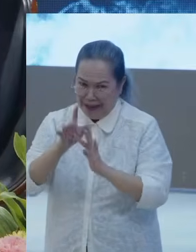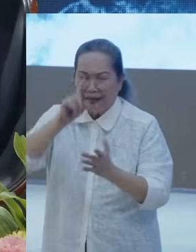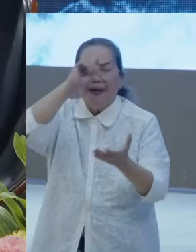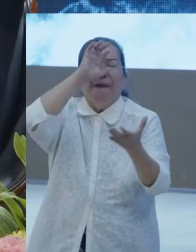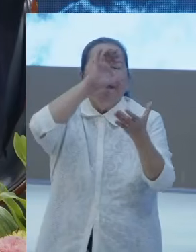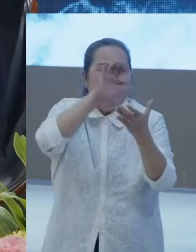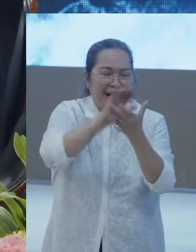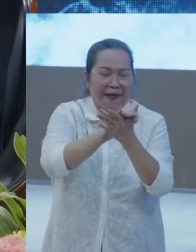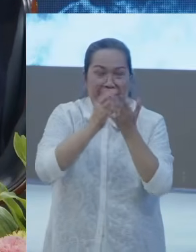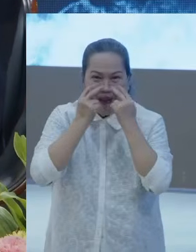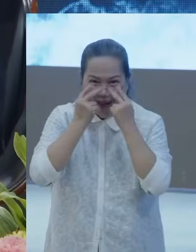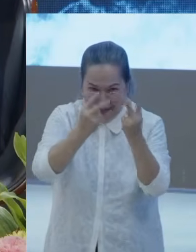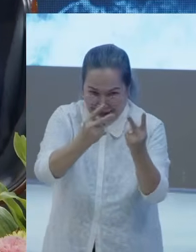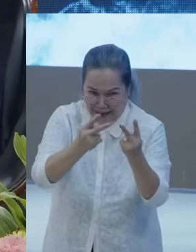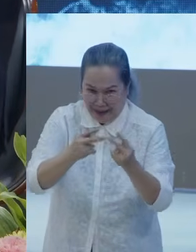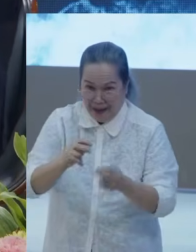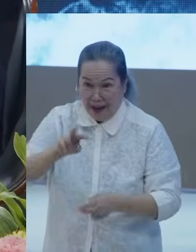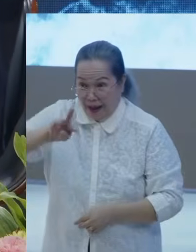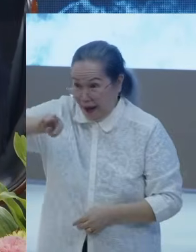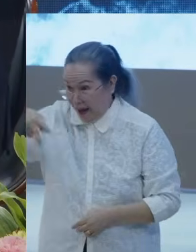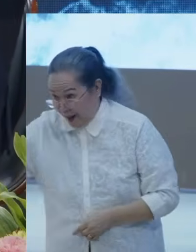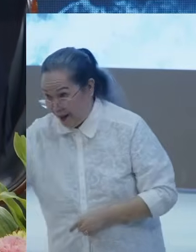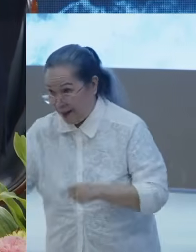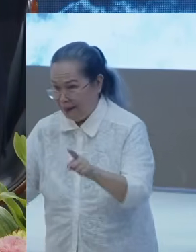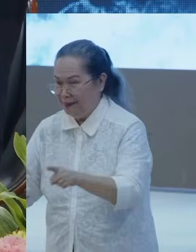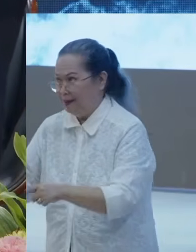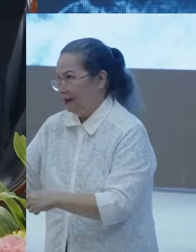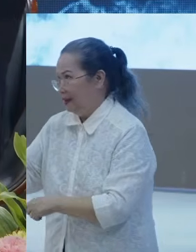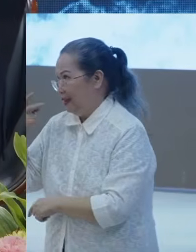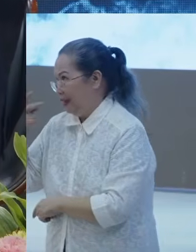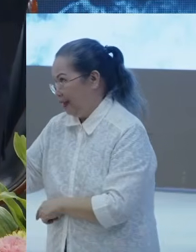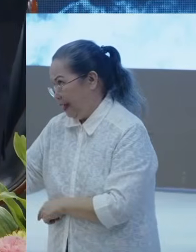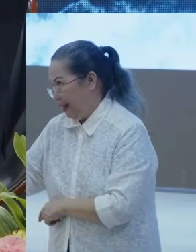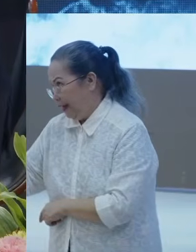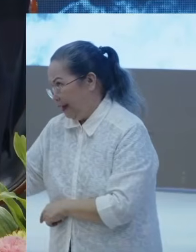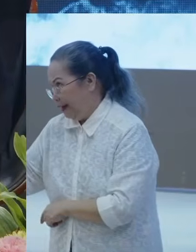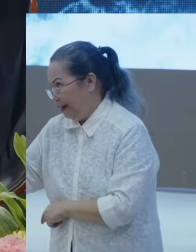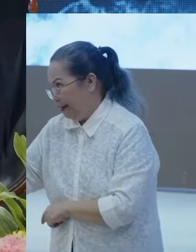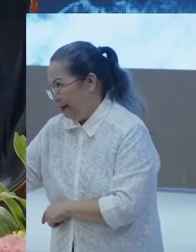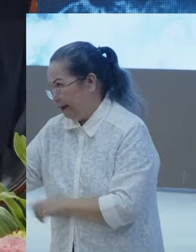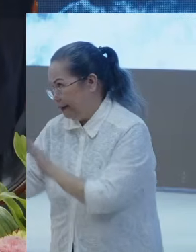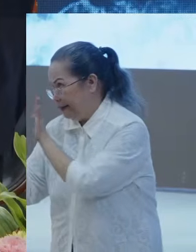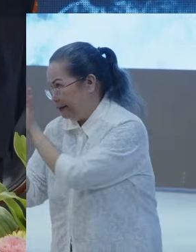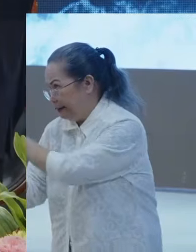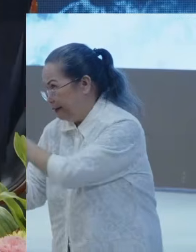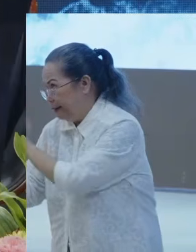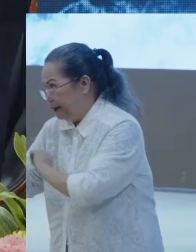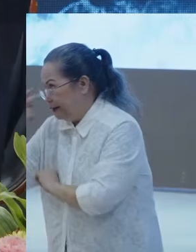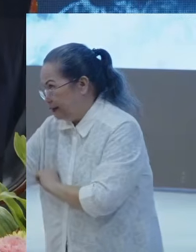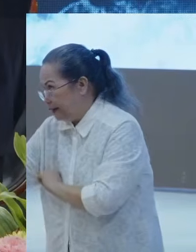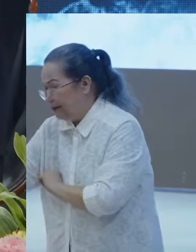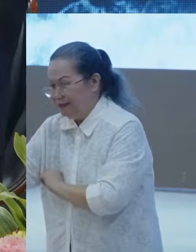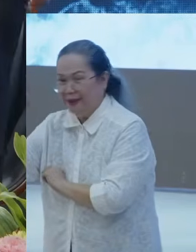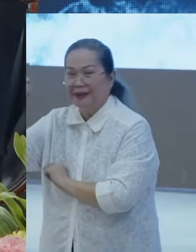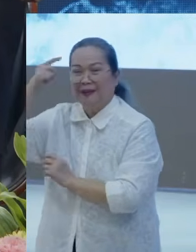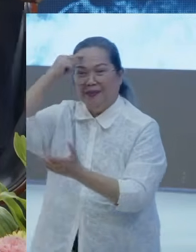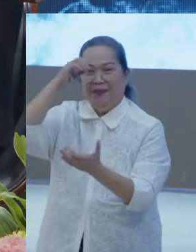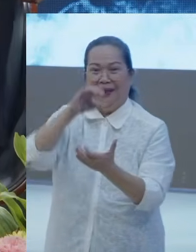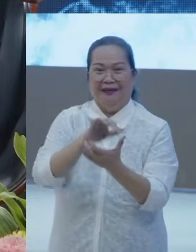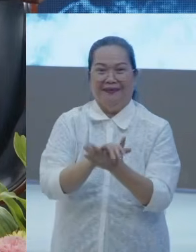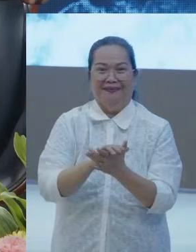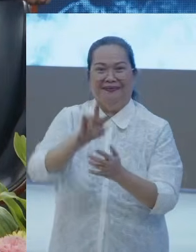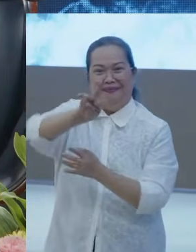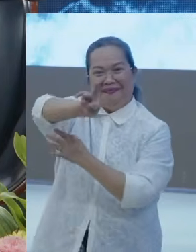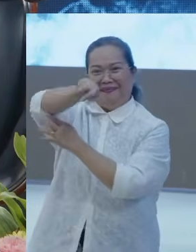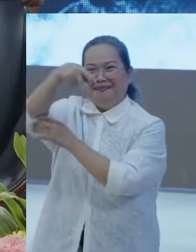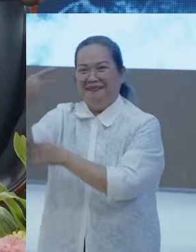ng Israel, ang kanilang sinusunod ay to see is to believe. Si Jesus sabi niya, kayo ay evil